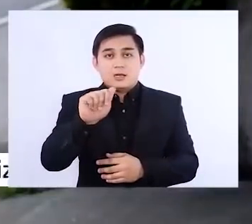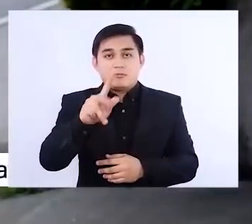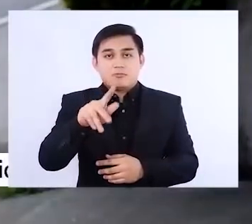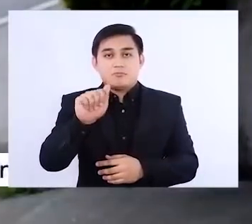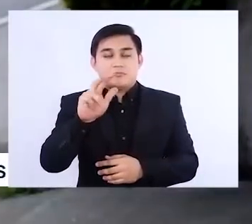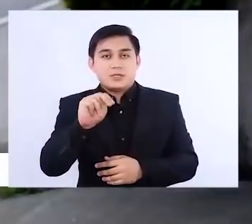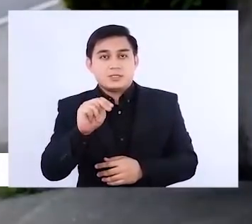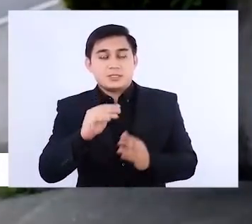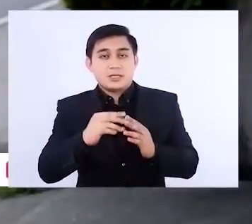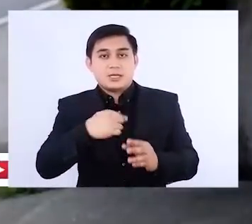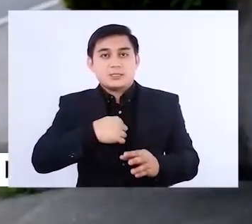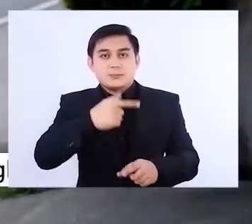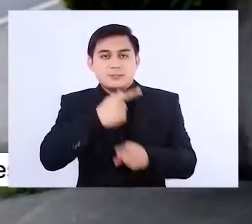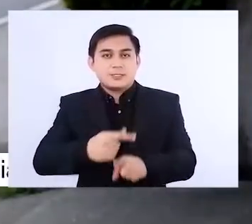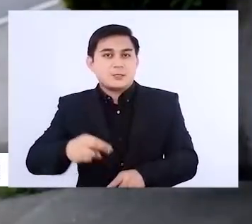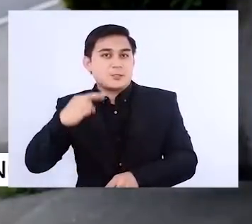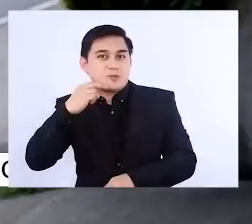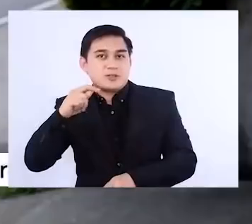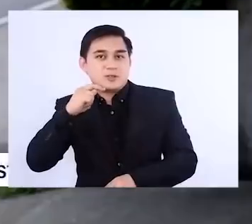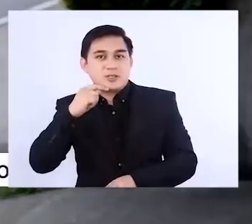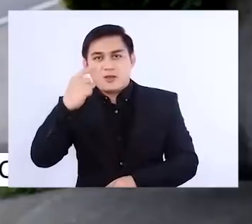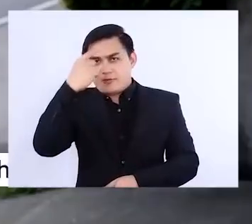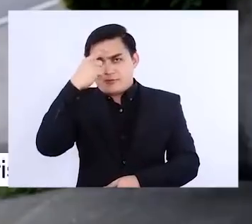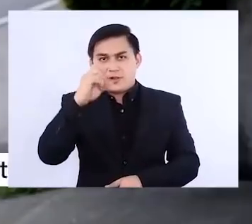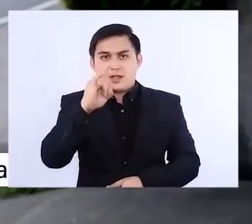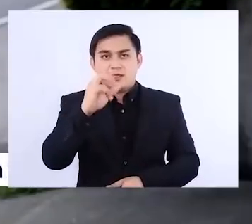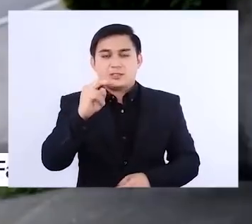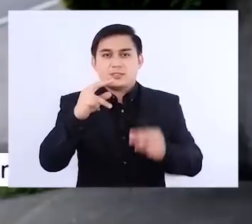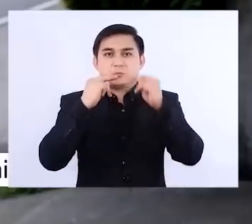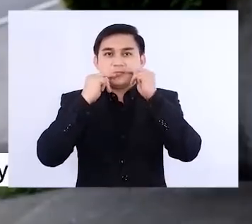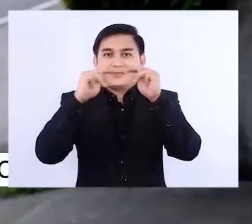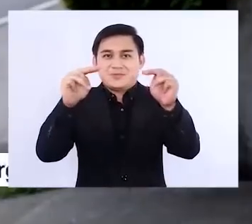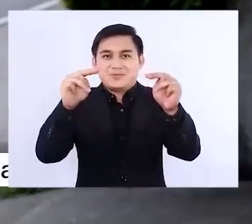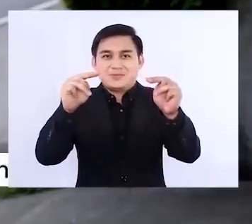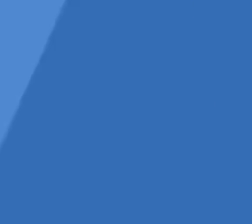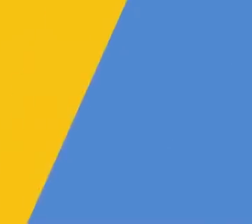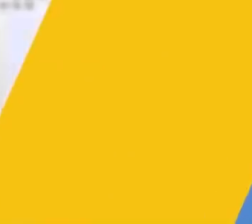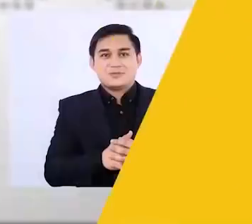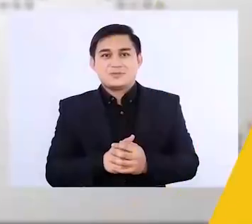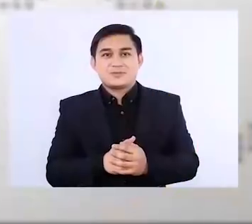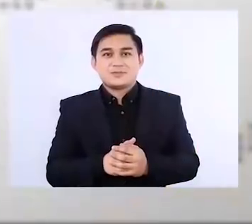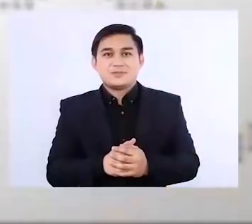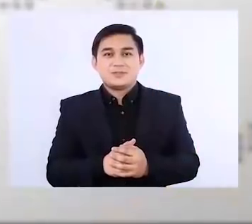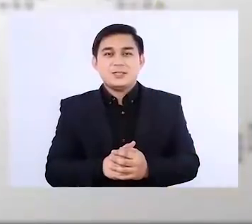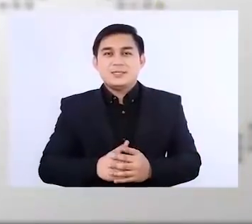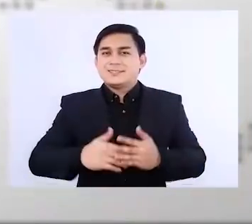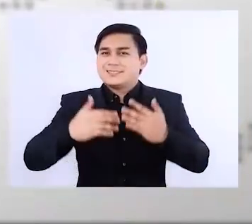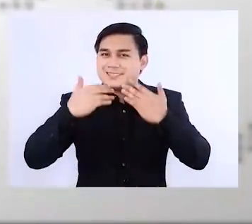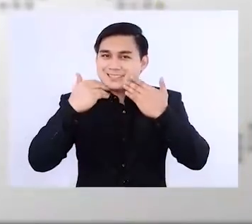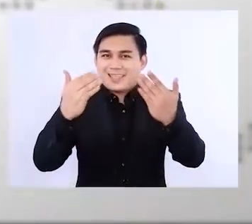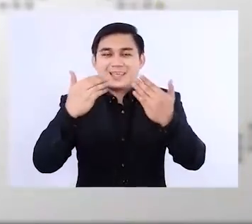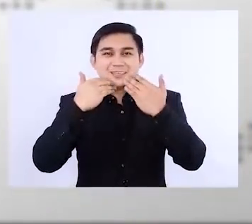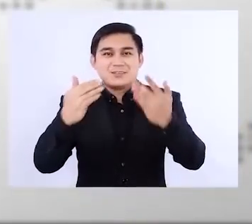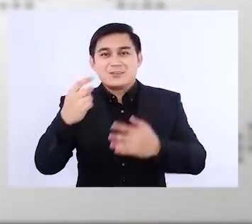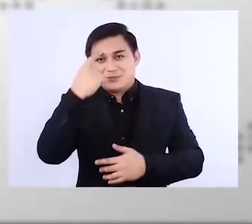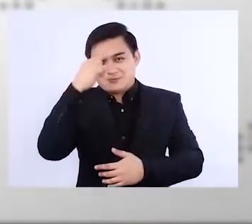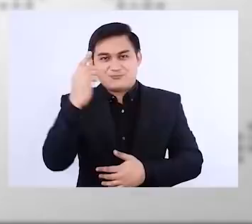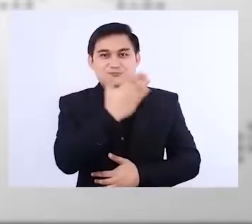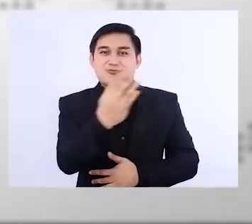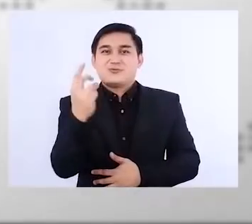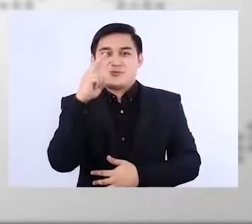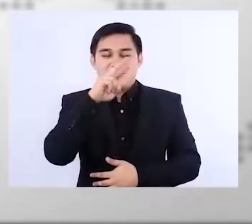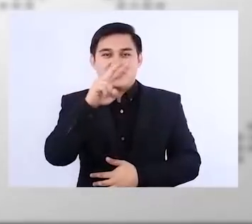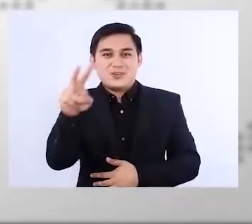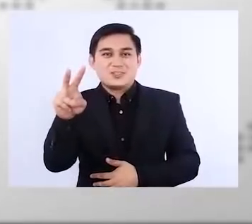po si kapatid na Roma de Torres para sa Iglesia ni Cristo News Network. Maraming salamat sa inyong muling